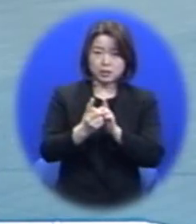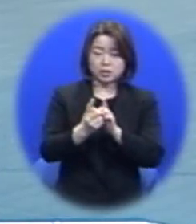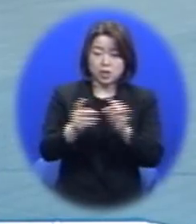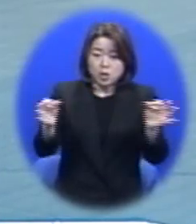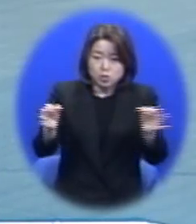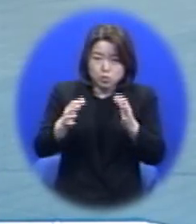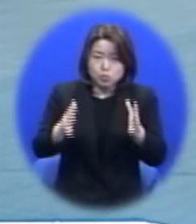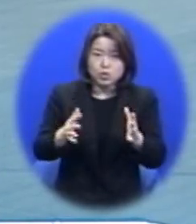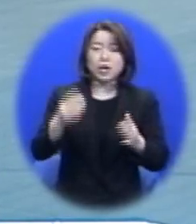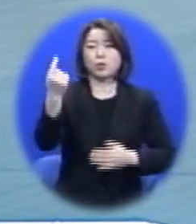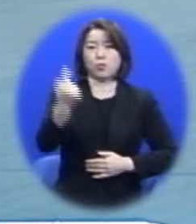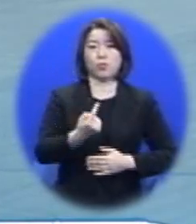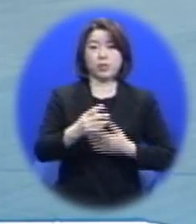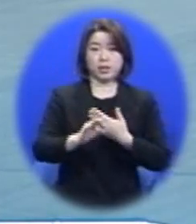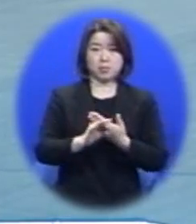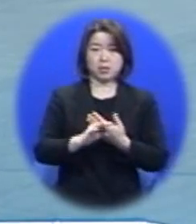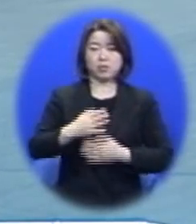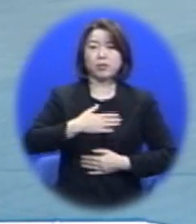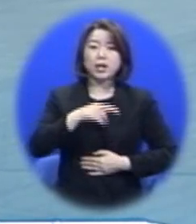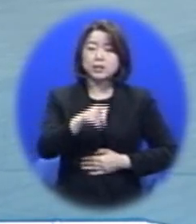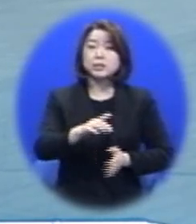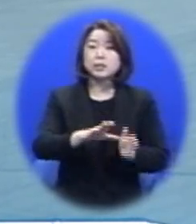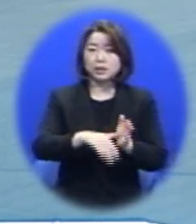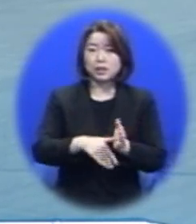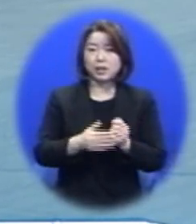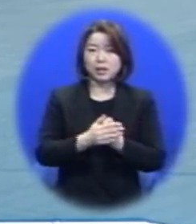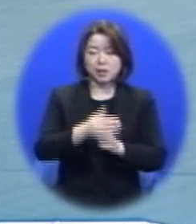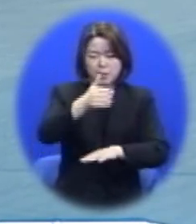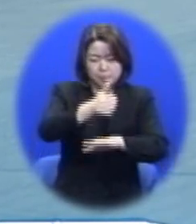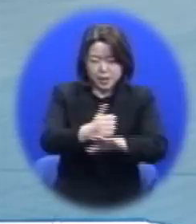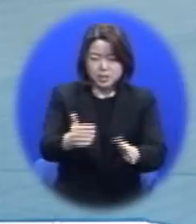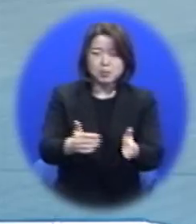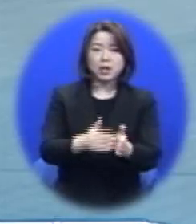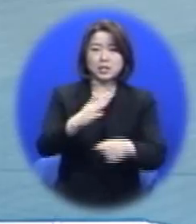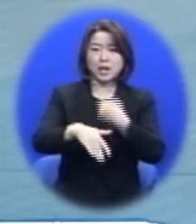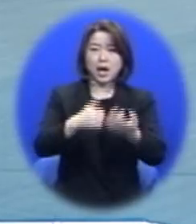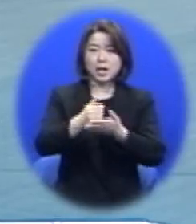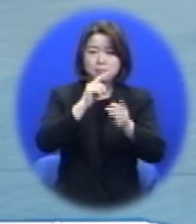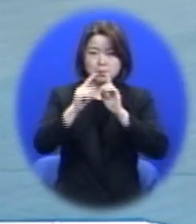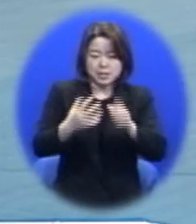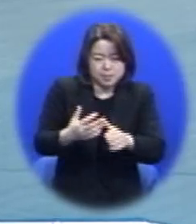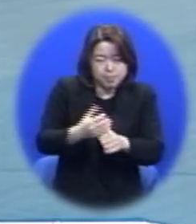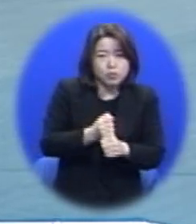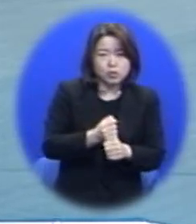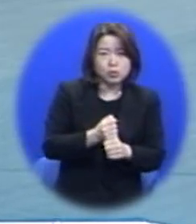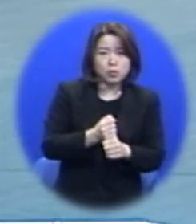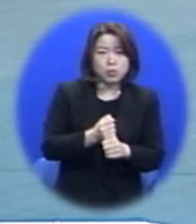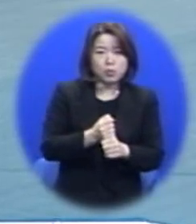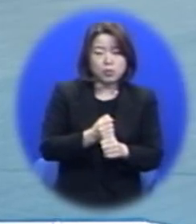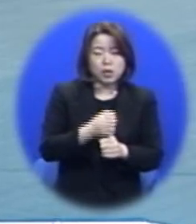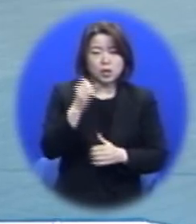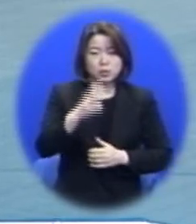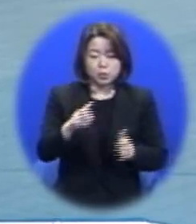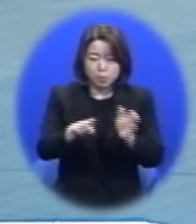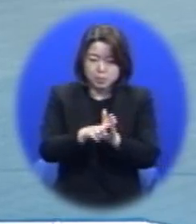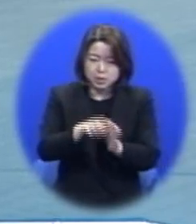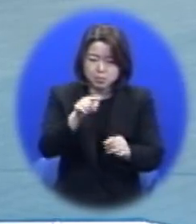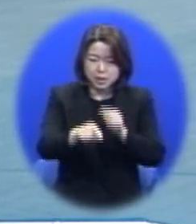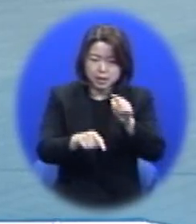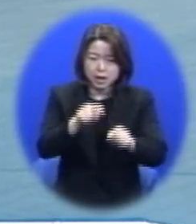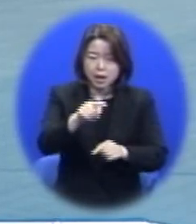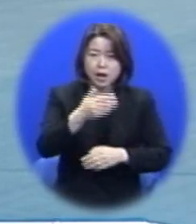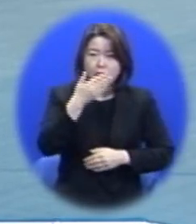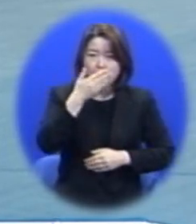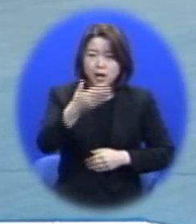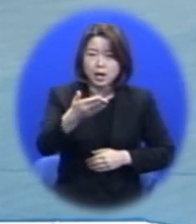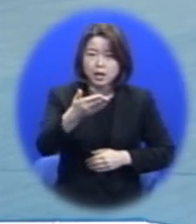온다면 나는 그때 끝까지 하나님의 말씀을 붙들고 그리고 믿음의 길을 갈 수 있게